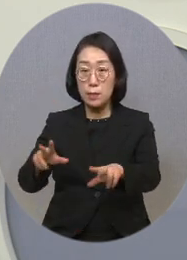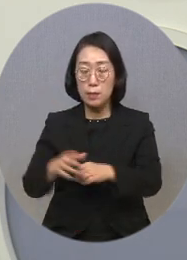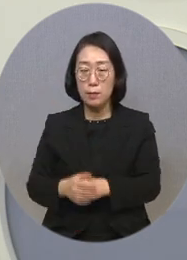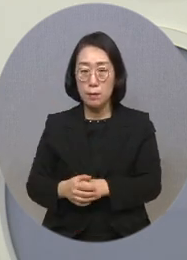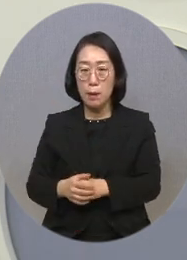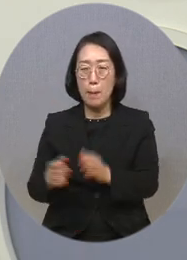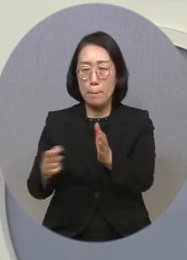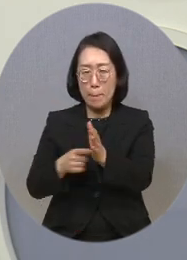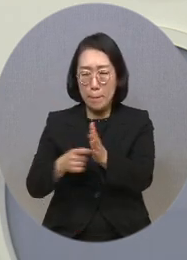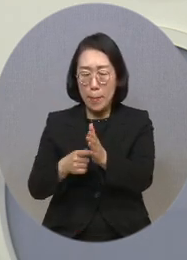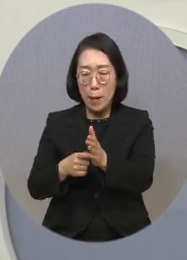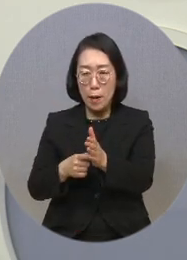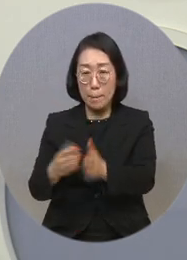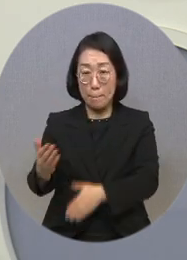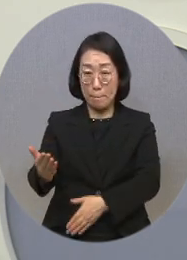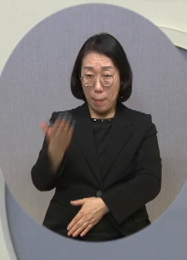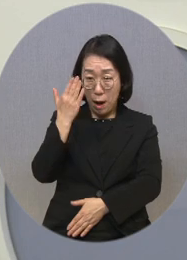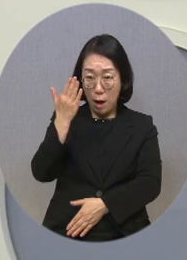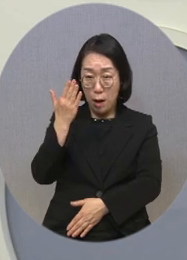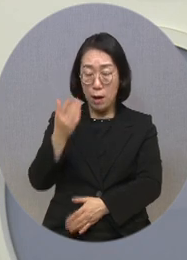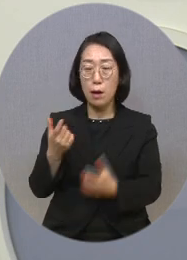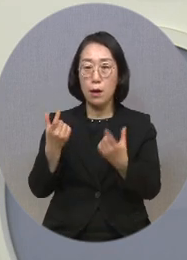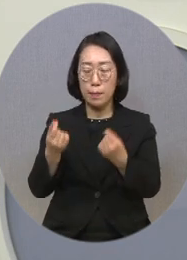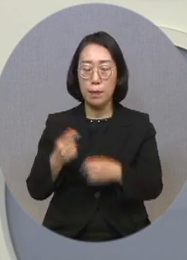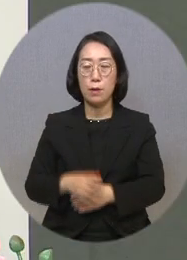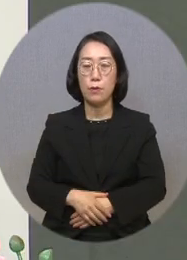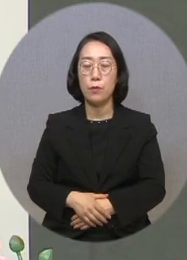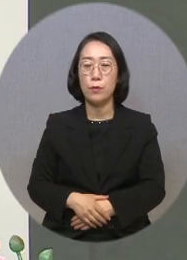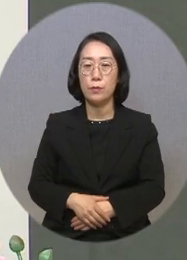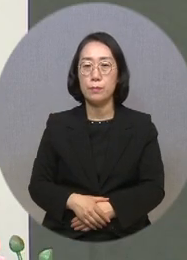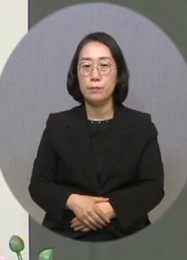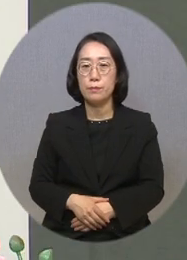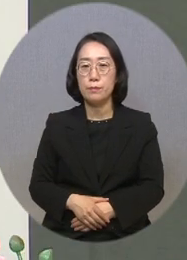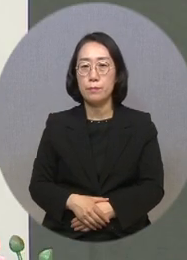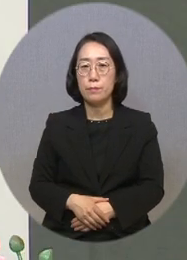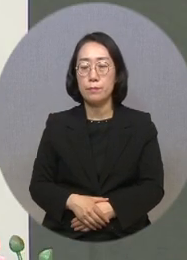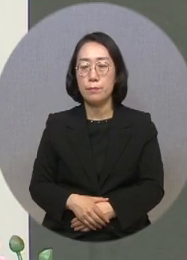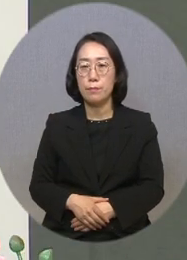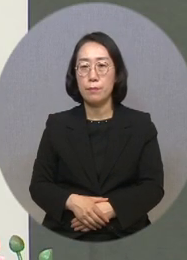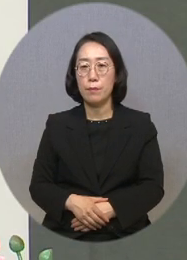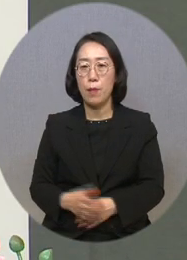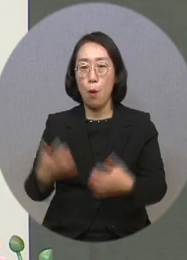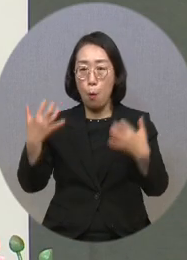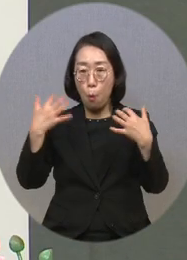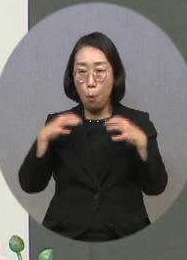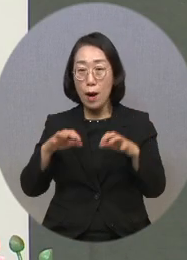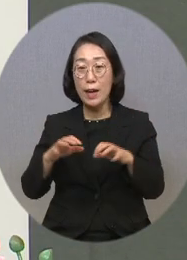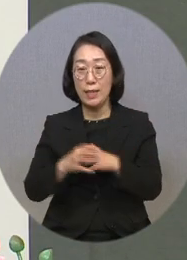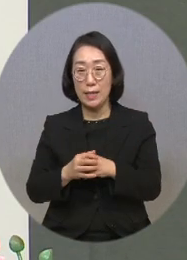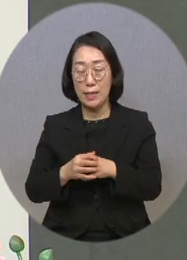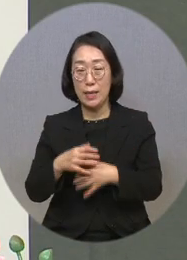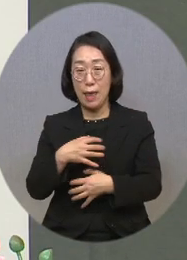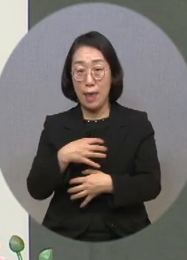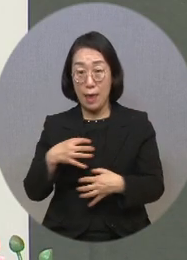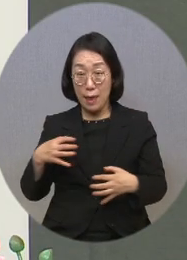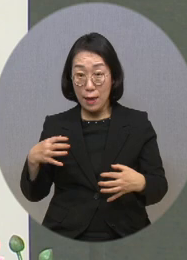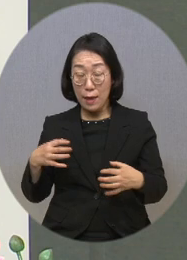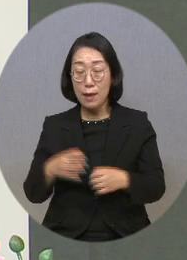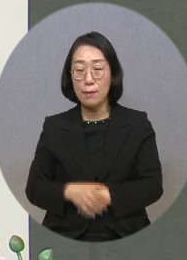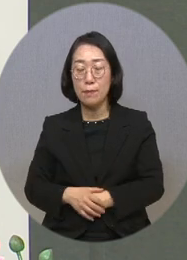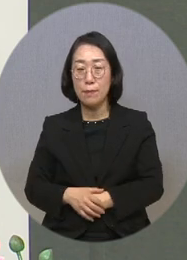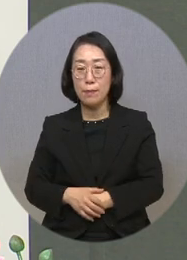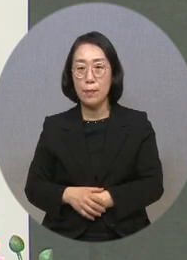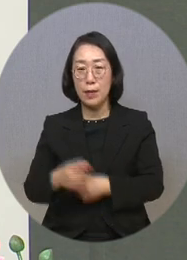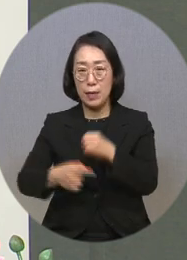이렇게 당겨졌다 이렇게 봐도 과언이 아닌 거죠. 네. 호랑이 해인 이민년